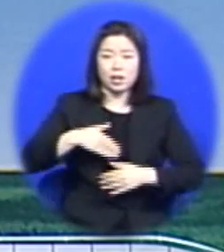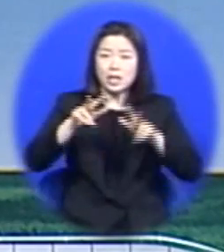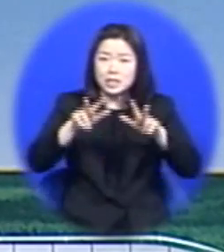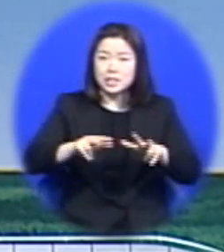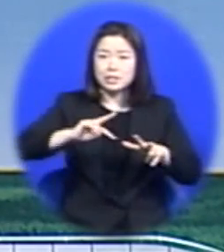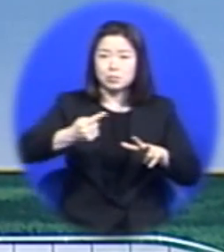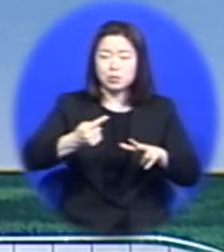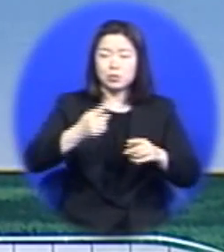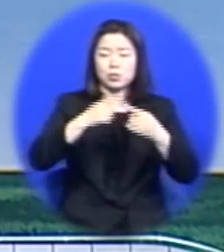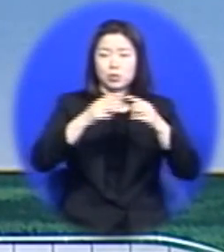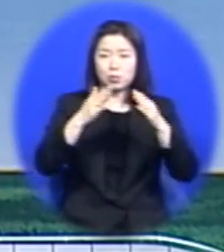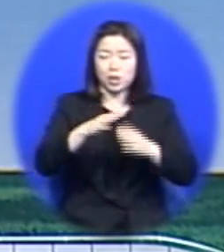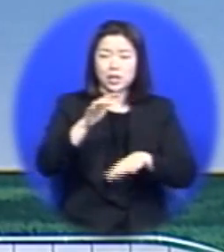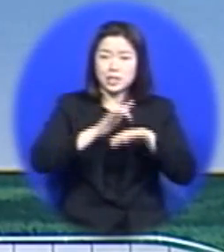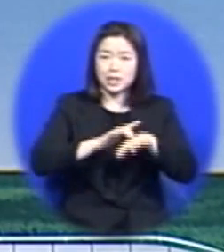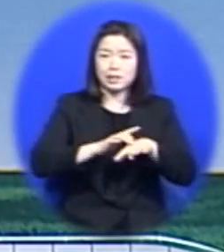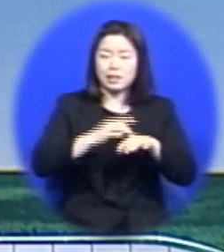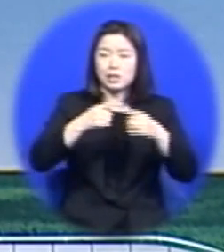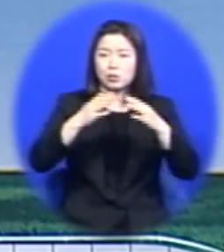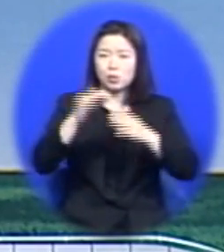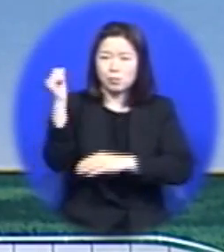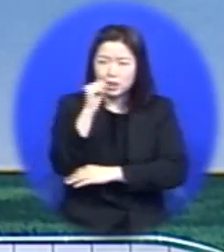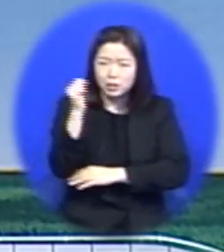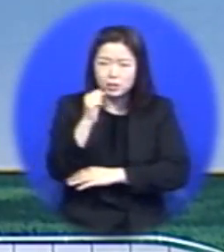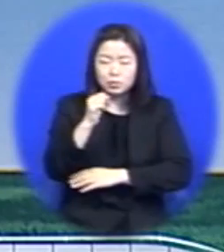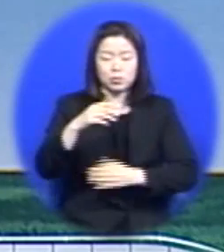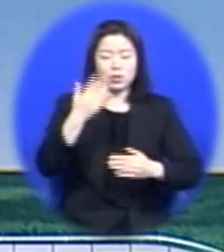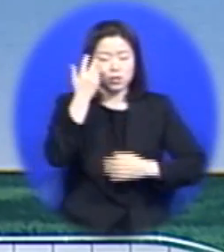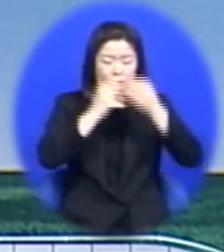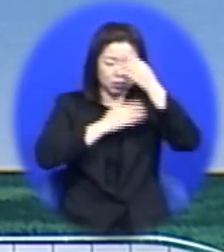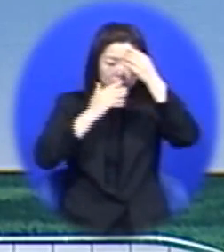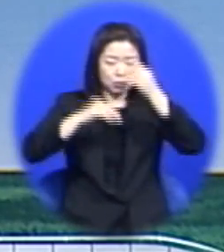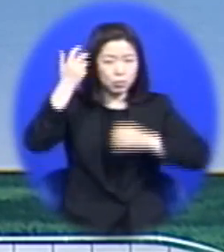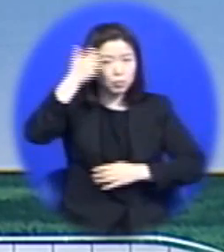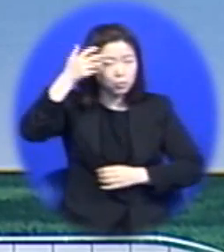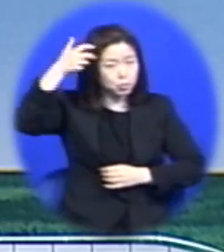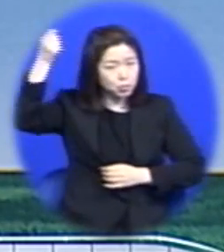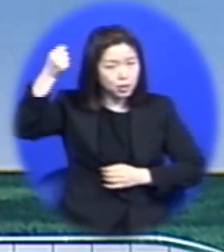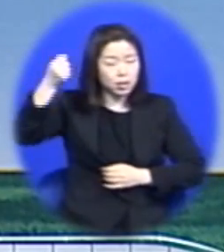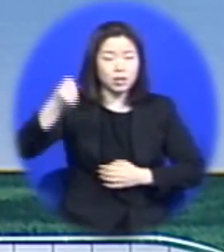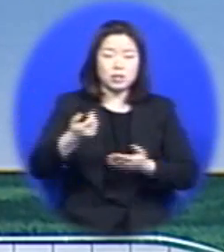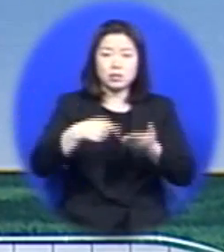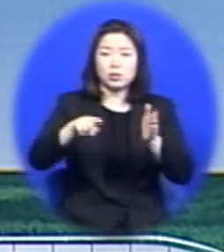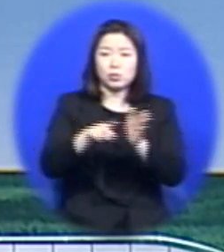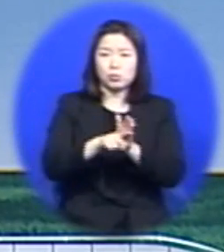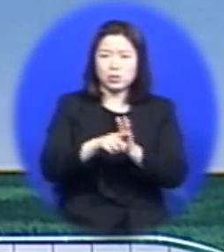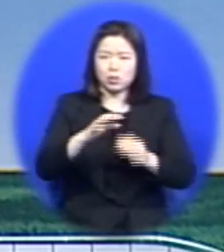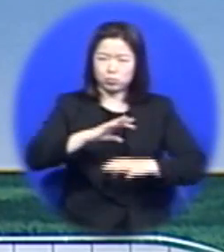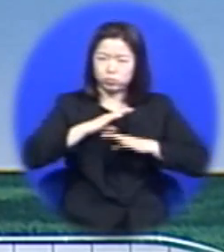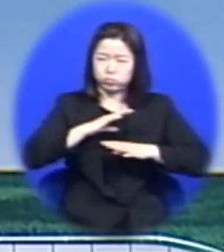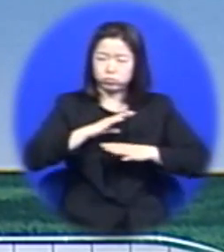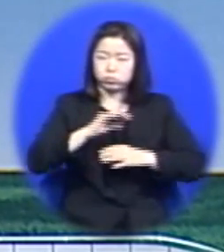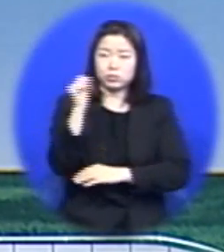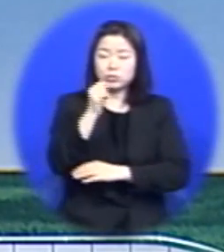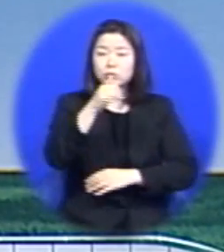사탄은 교회를 흔들고 성도들의 영혼을 뺏어가려고 무섭게 역사하고 있습니다. 지금